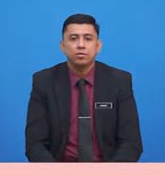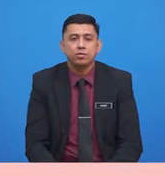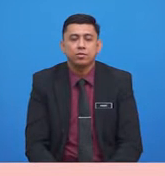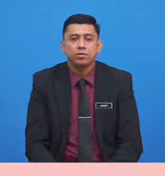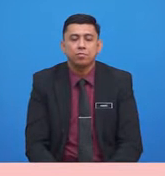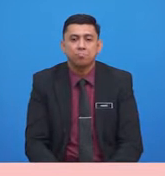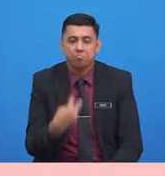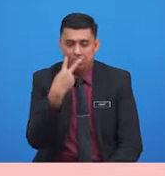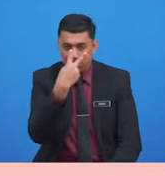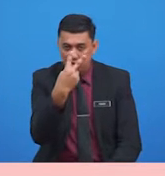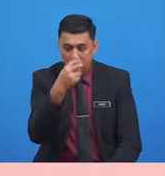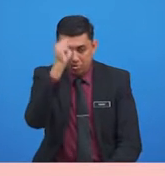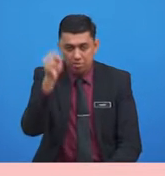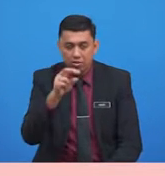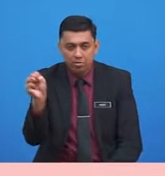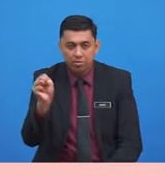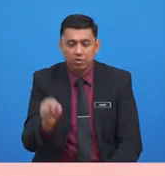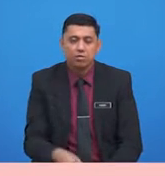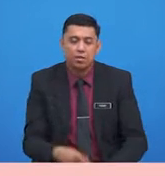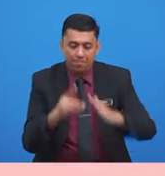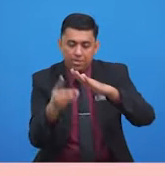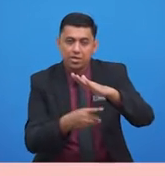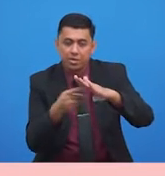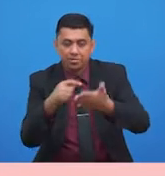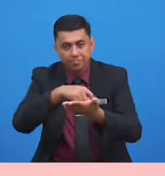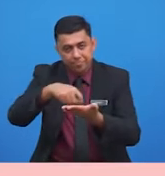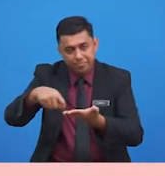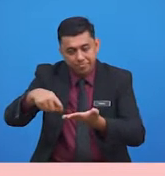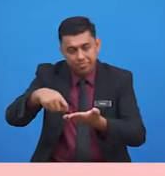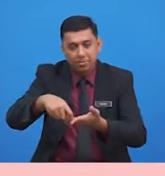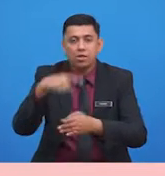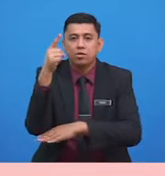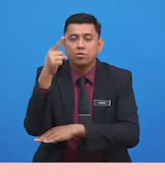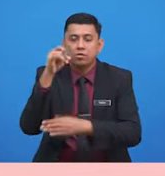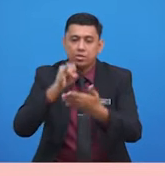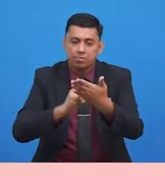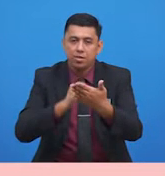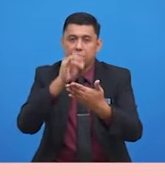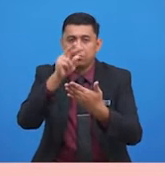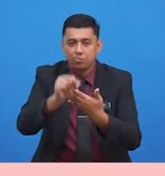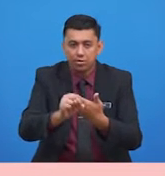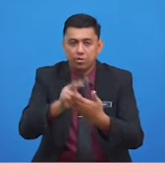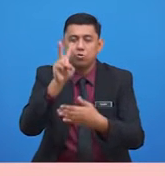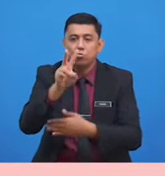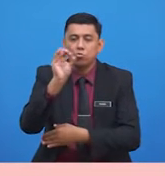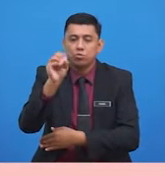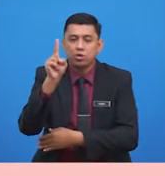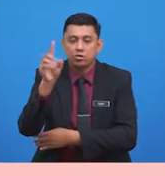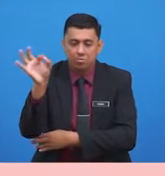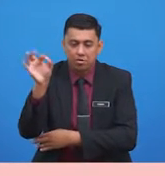lihat soalan. Berdasarkan catatan pada 11 Januari